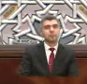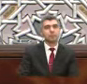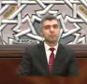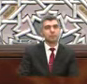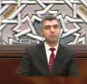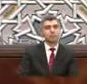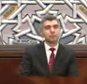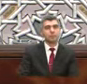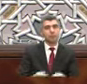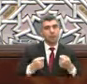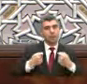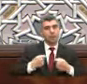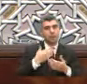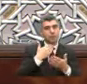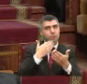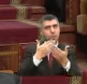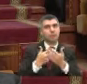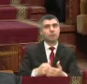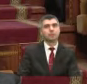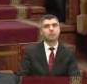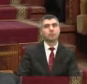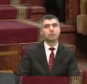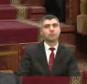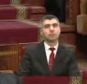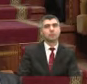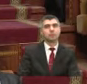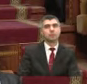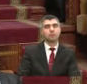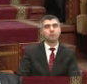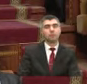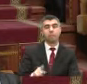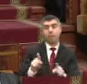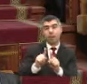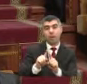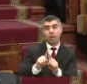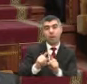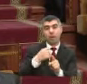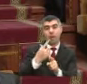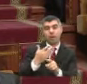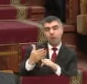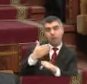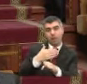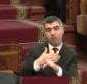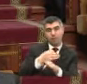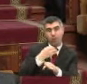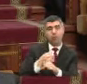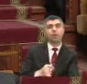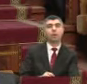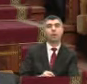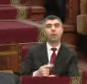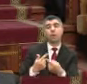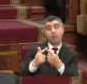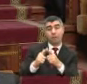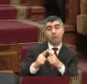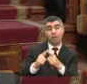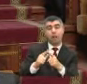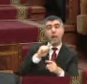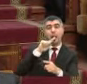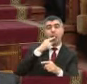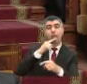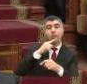شكرا سيد الرئيس. السيد الوزير، واحد الاقليم اللي غير موجود في هذه الخريطه اللي هضرتوا عليها هو اقليم ديال زاكوره اللي عرفتوه بزاف، منكم السيد